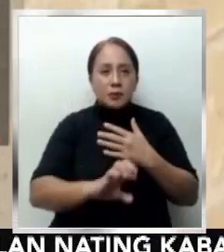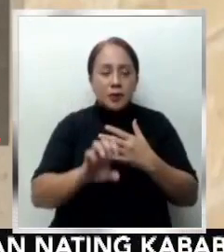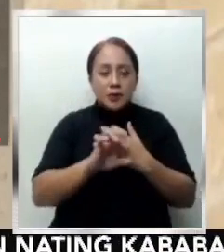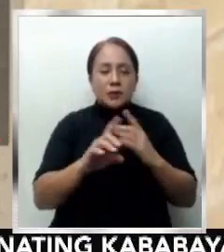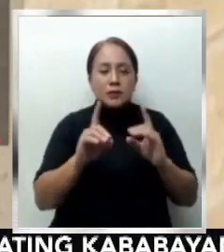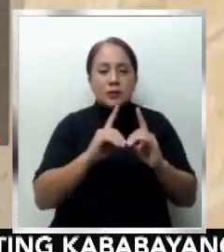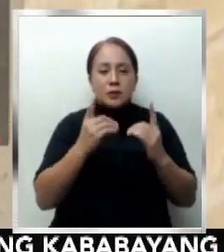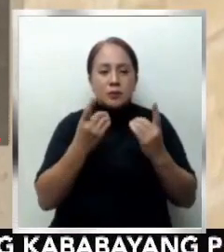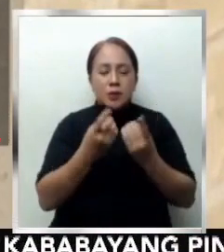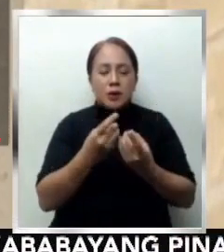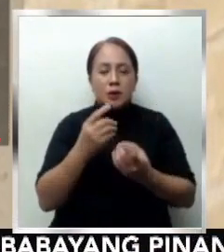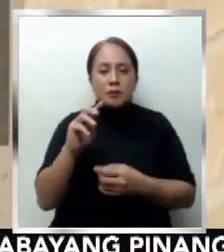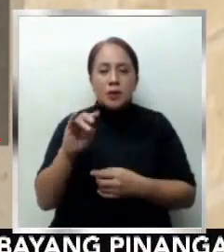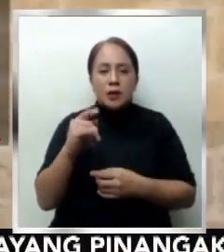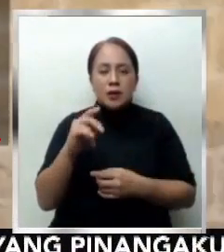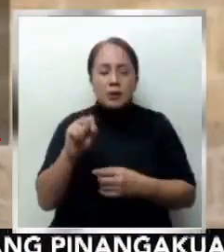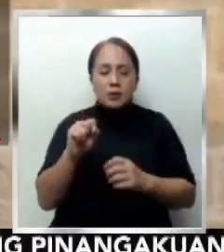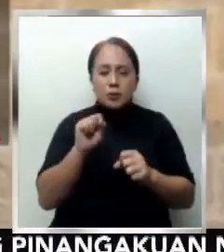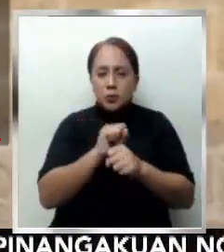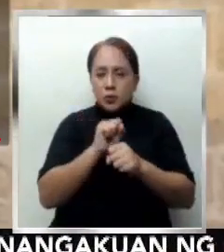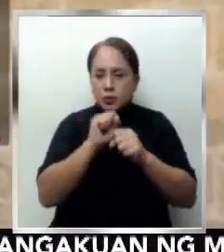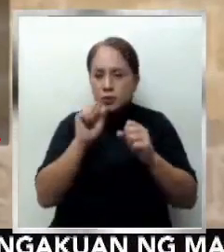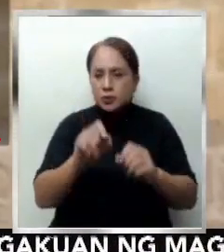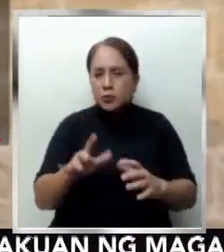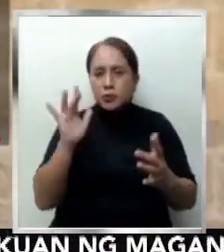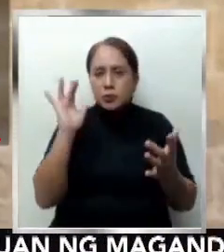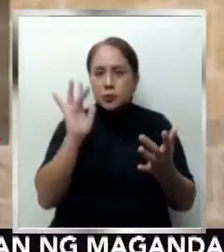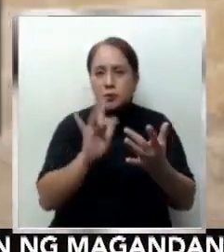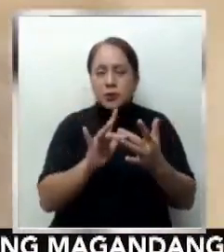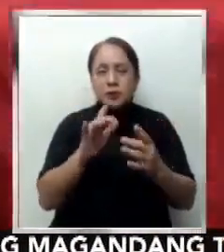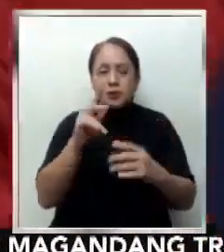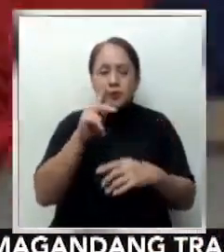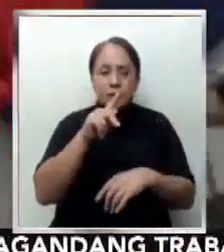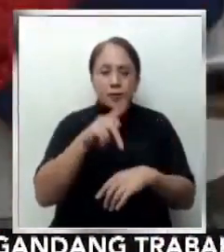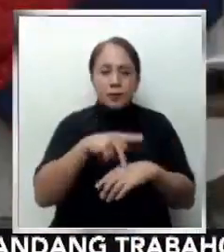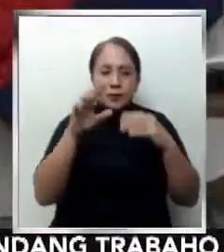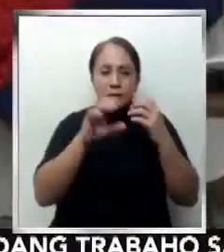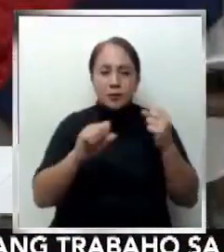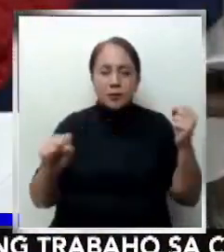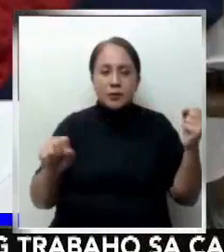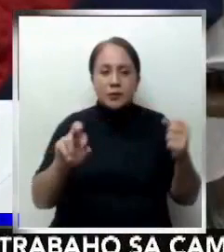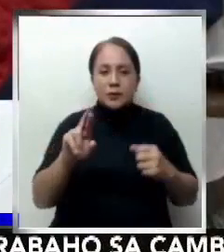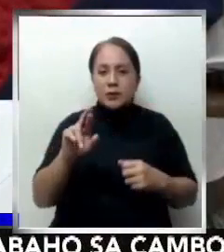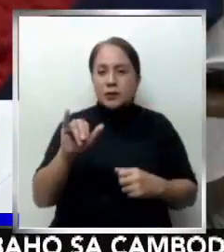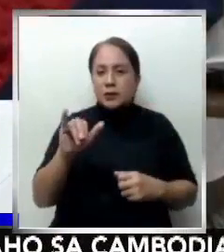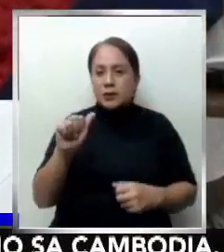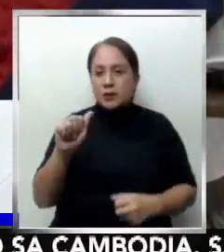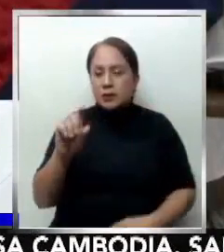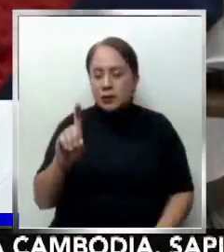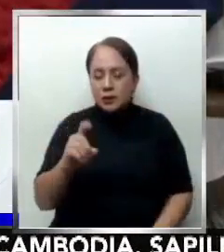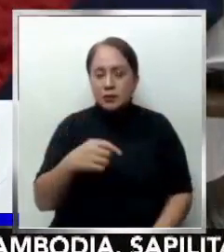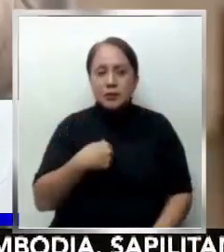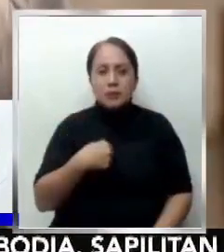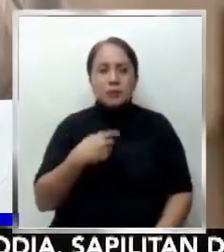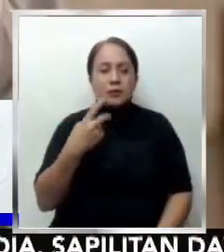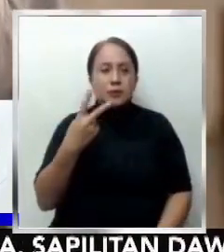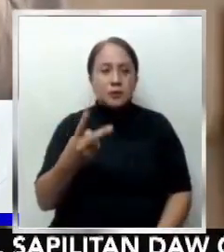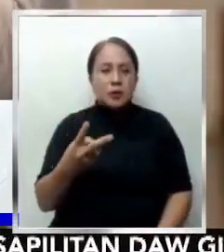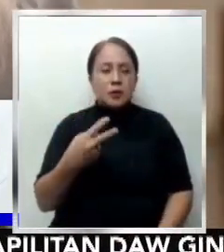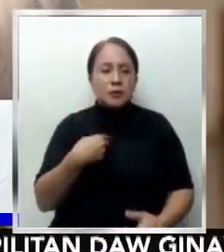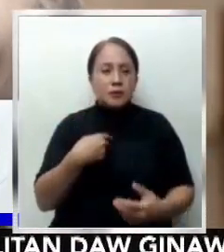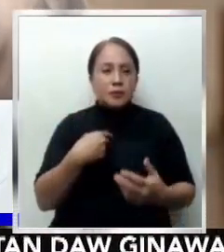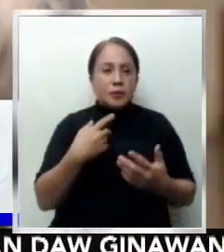Migrant Workers o makipag-ugnayan sa Philippine Embassy sa Riyadh. Kinalma rin ng DMW ang mga claimant na